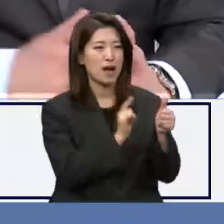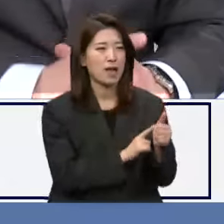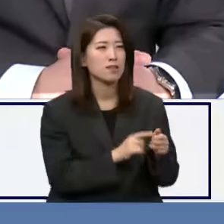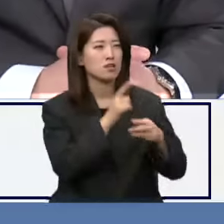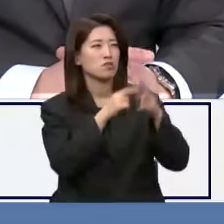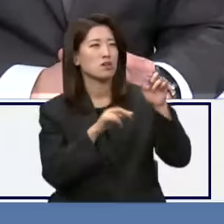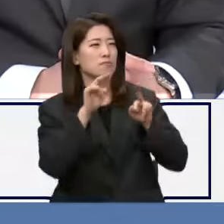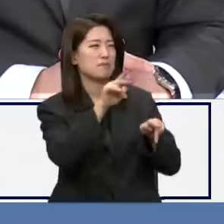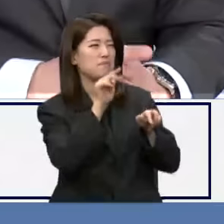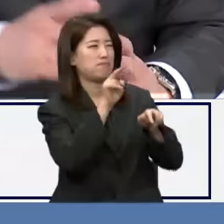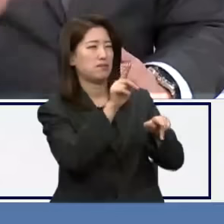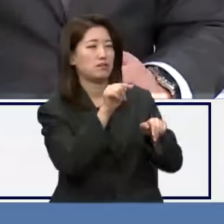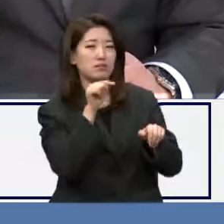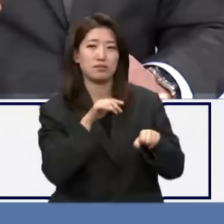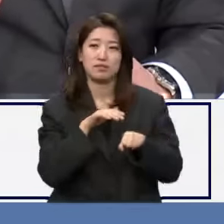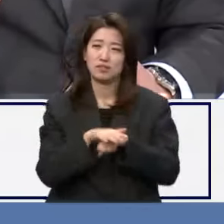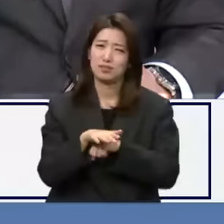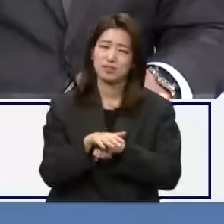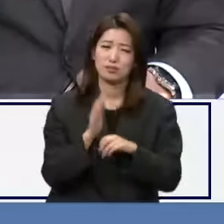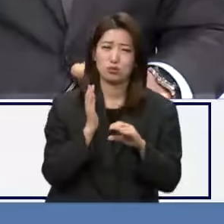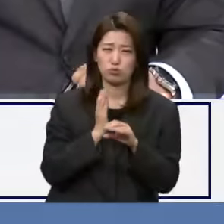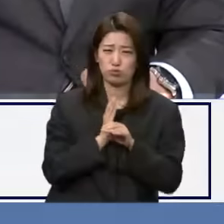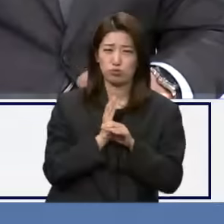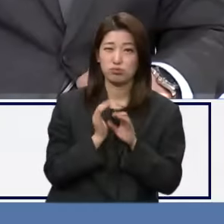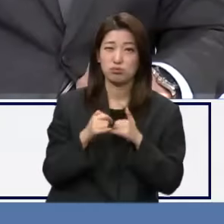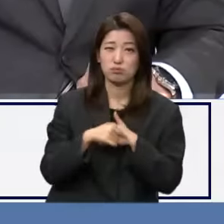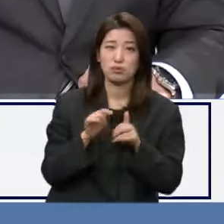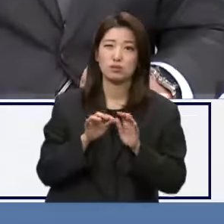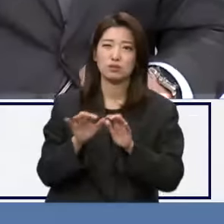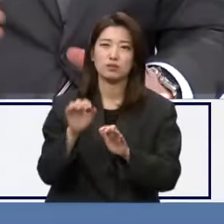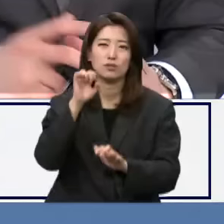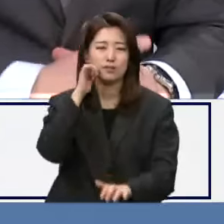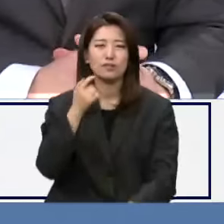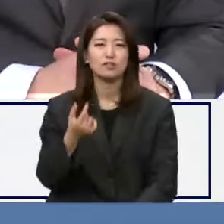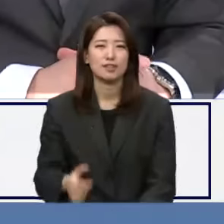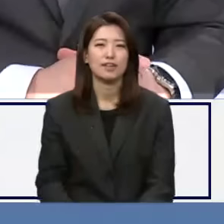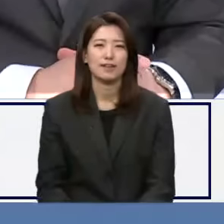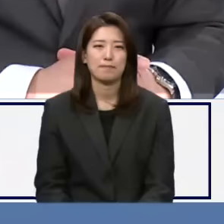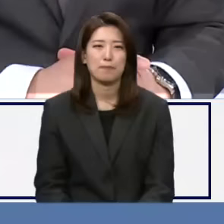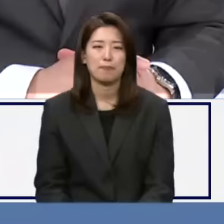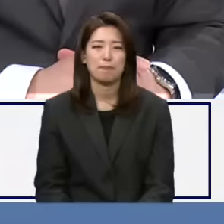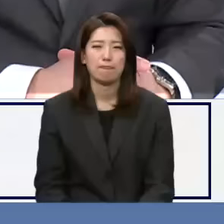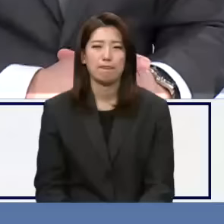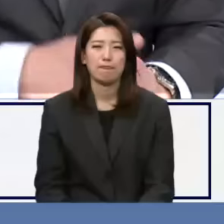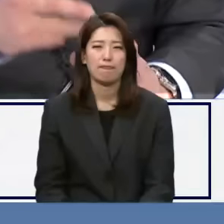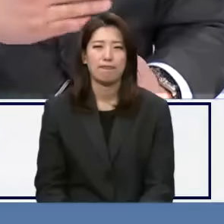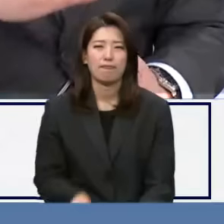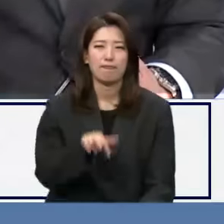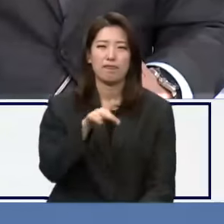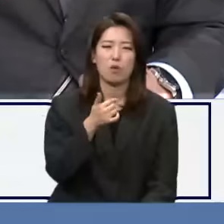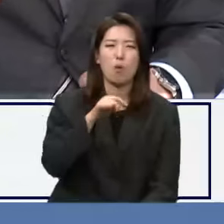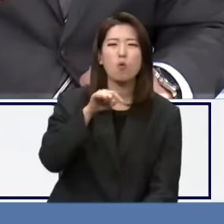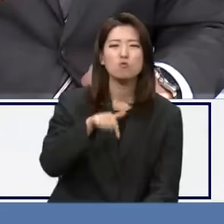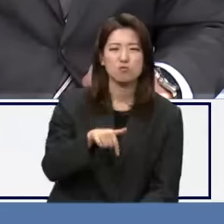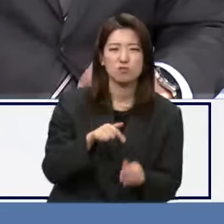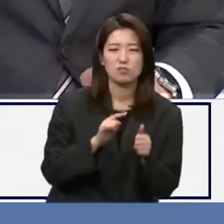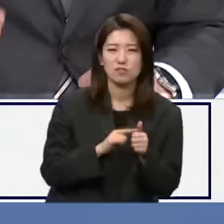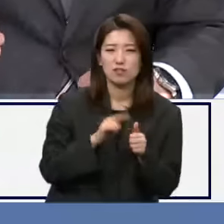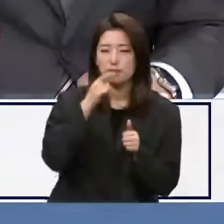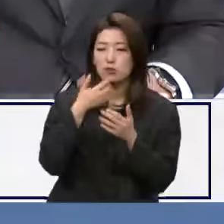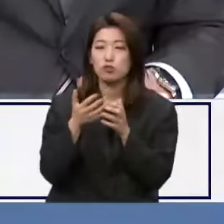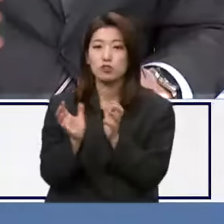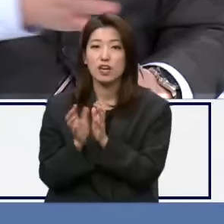말씀이 계속 나오는 측면이 있어서 저는 민주당이 사실은 조국 혁신당의 관계가 이카루스의 밀란 날개라고 봅니다 너무 가까이 가면